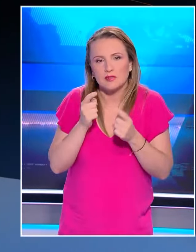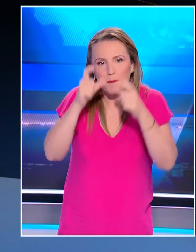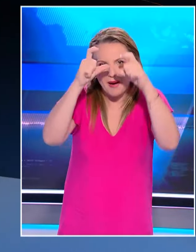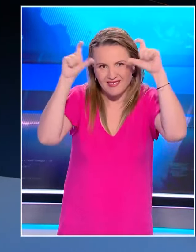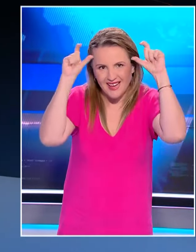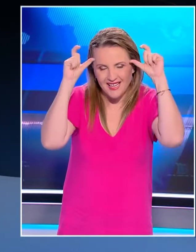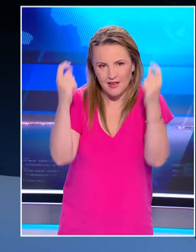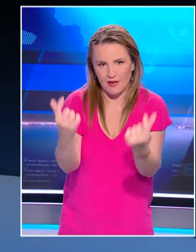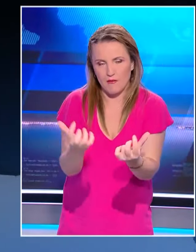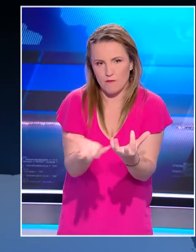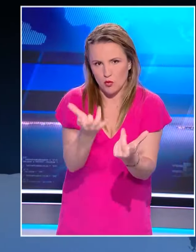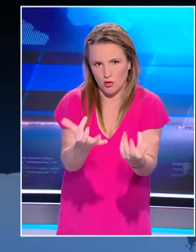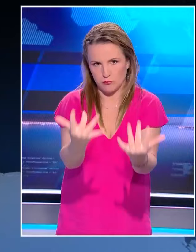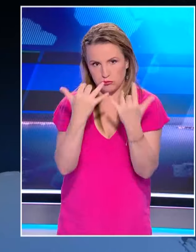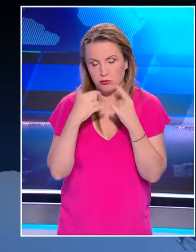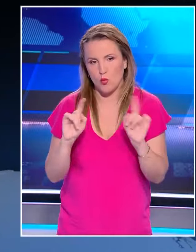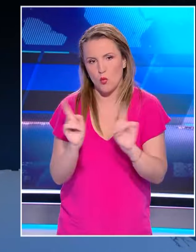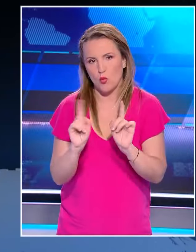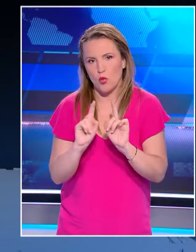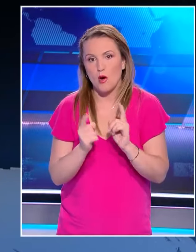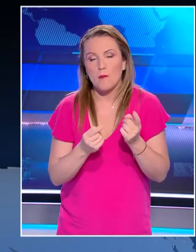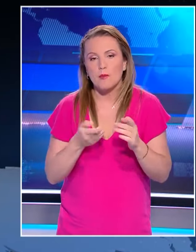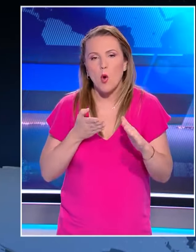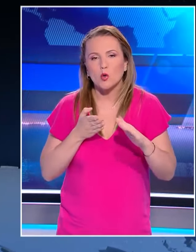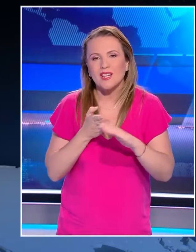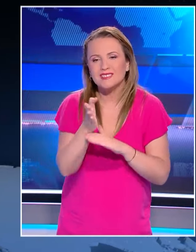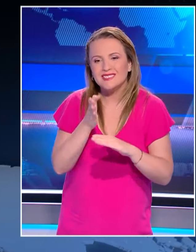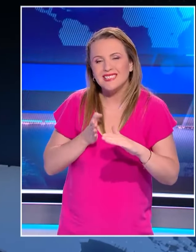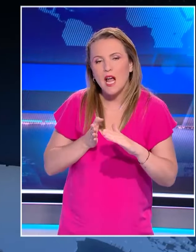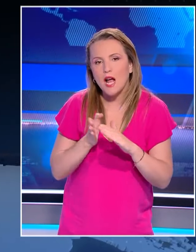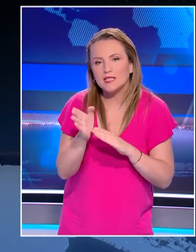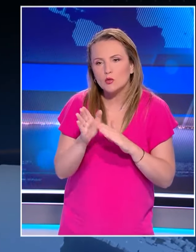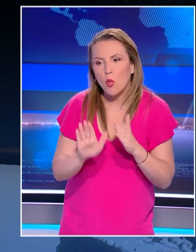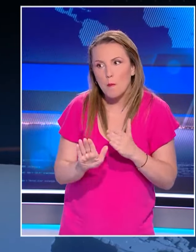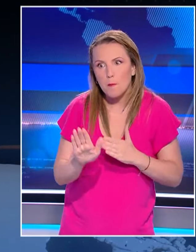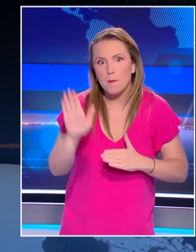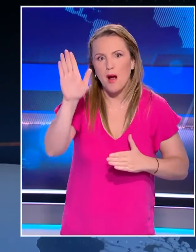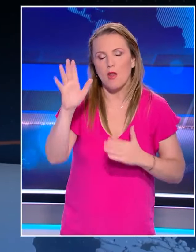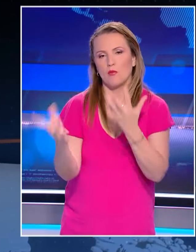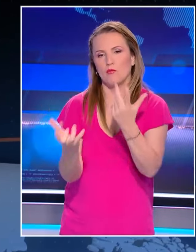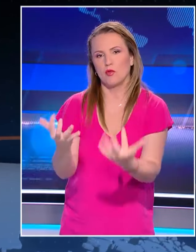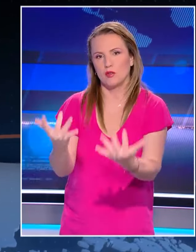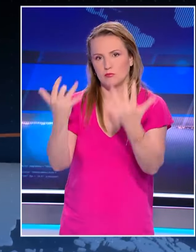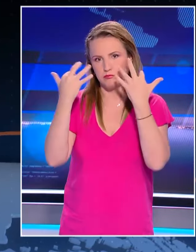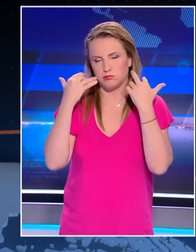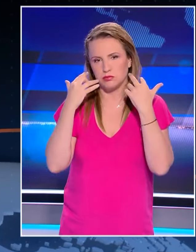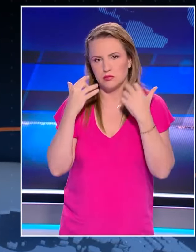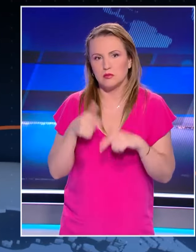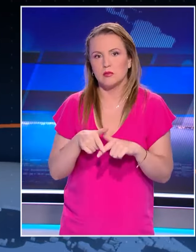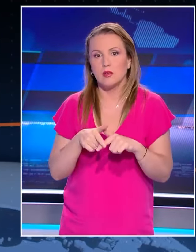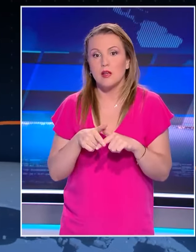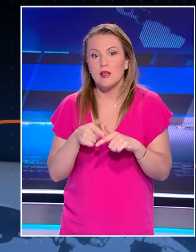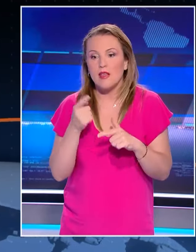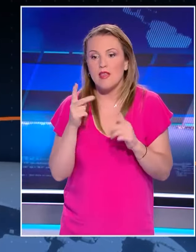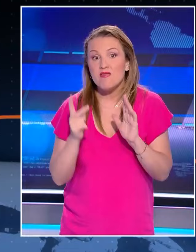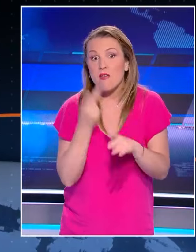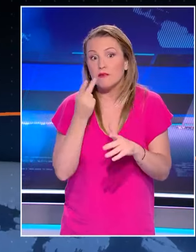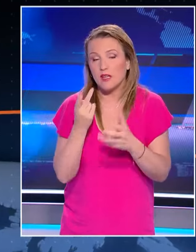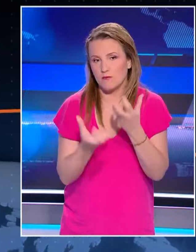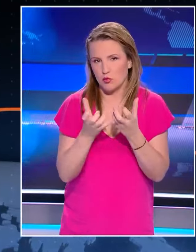Άγιο, εδώ πέρα μόλις μπαίνετε απάνω, από εδώ μπήκε η φωτιά. Αυτή ήταν ξεχωριστή